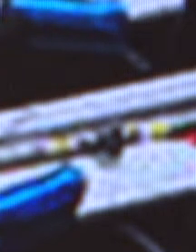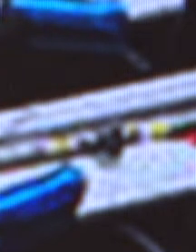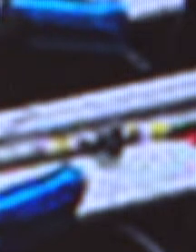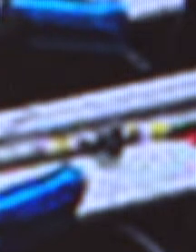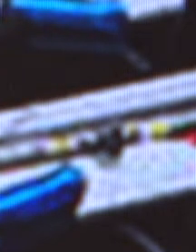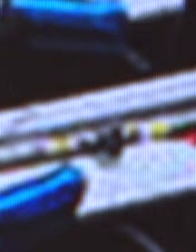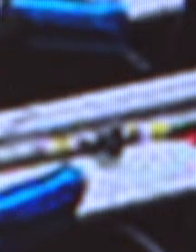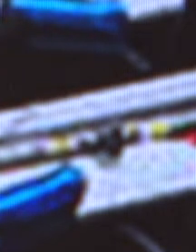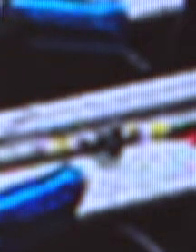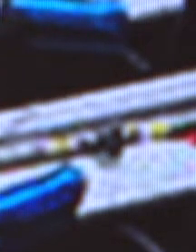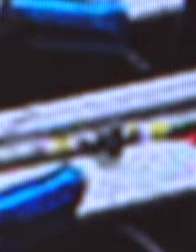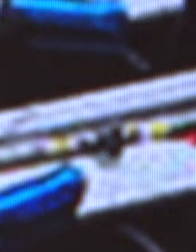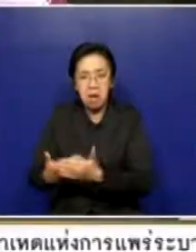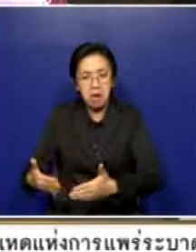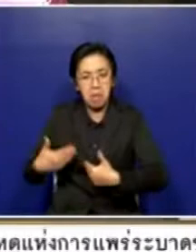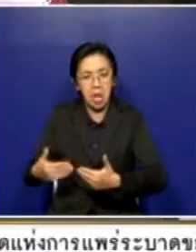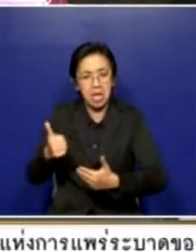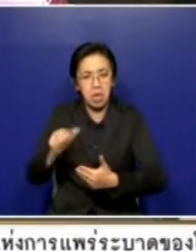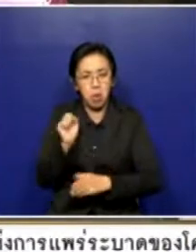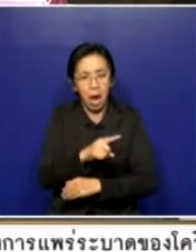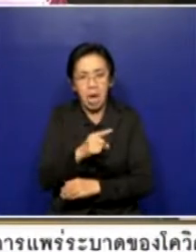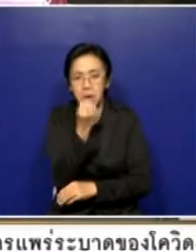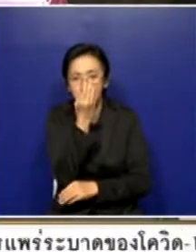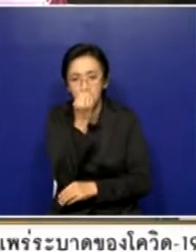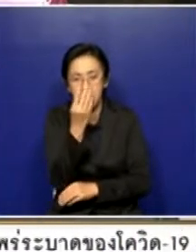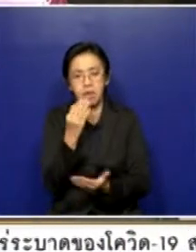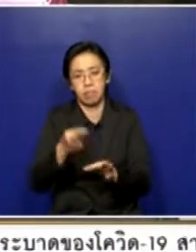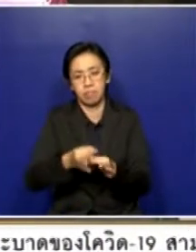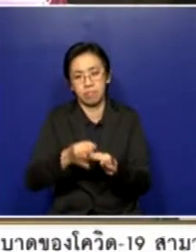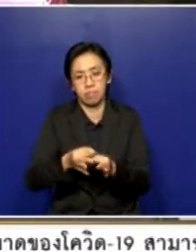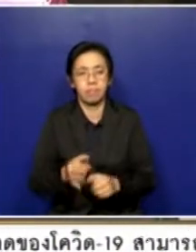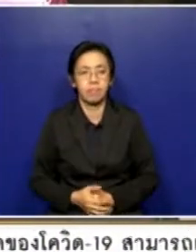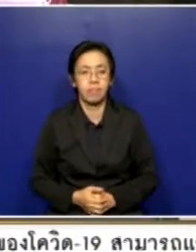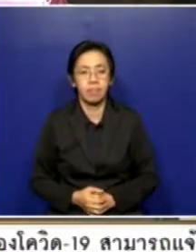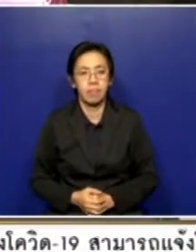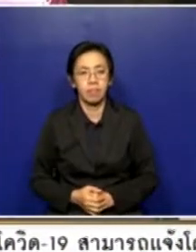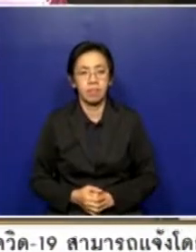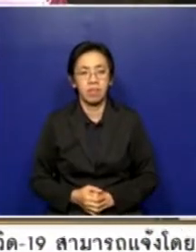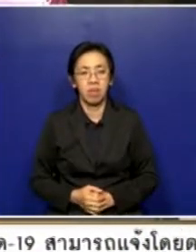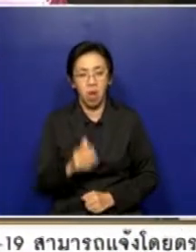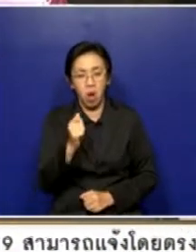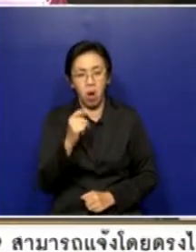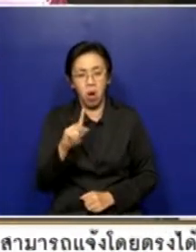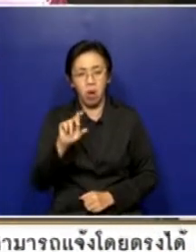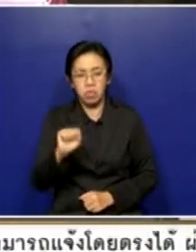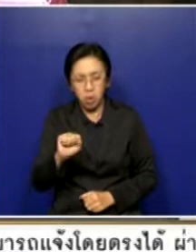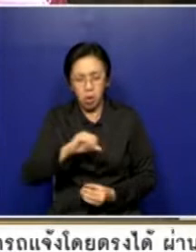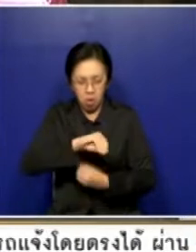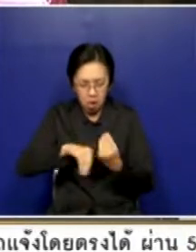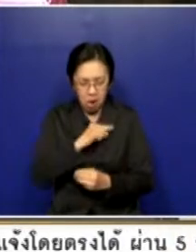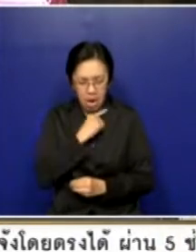เลขาธิการพรรคเพื่อไทยประเด็นเที่ยวพี่ปรายคุณจูดินก็คือกรณีการทุจริตการจัดซื้อถุงมือยางของขอฝัน Conสินค้า